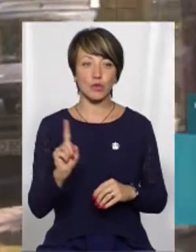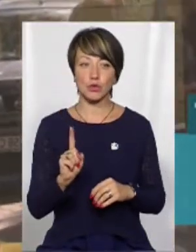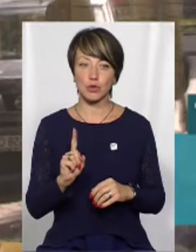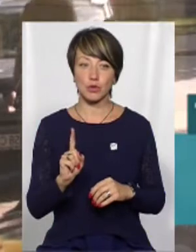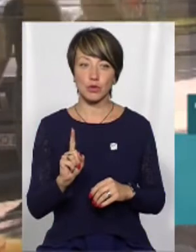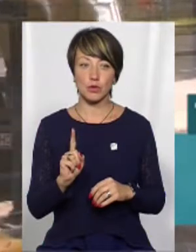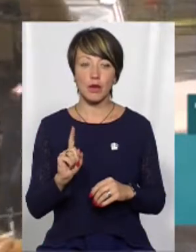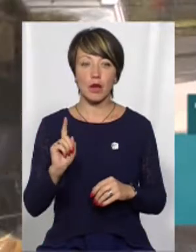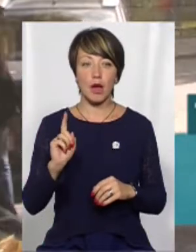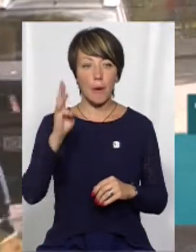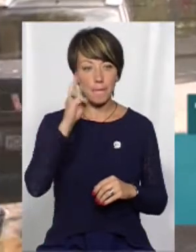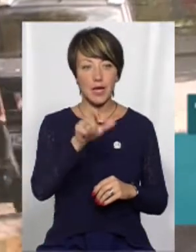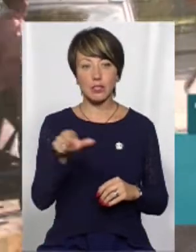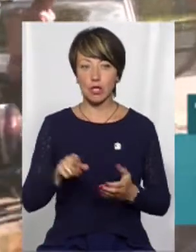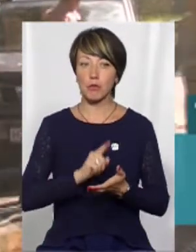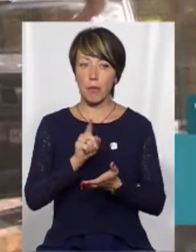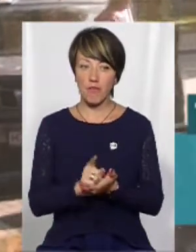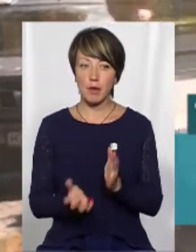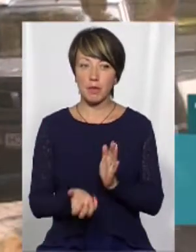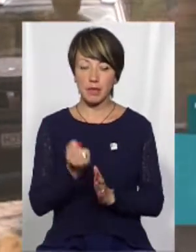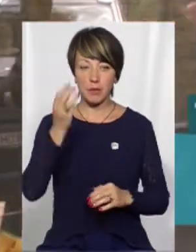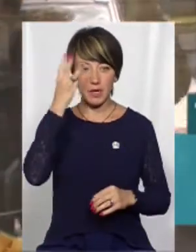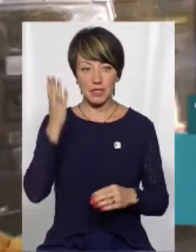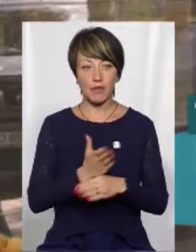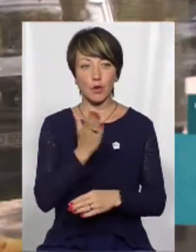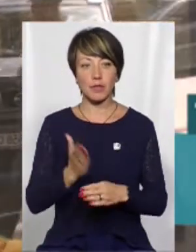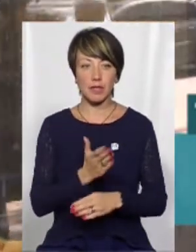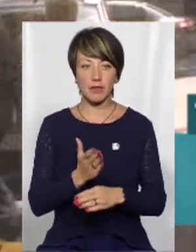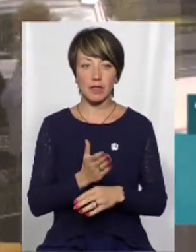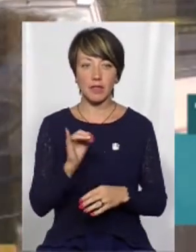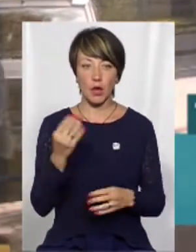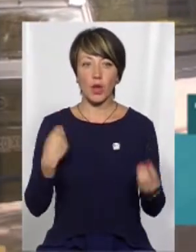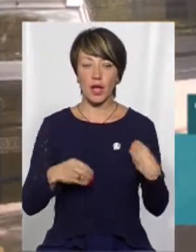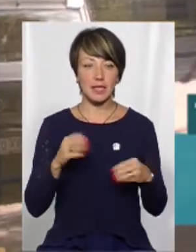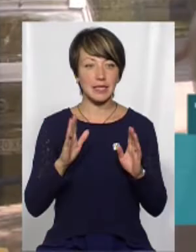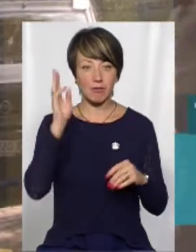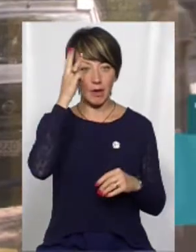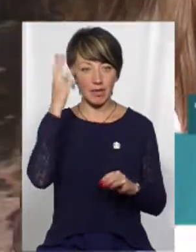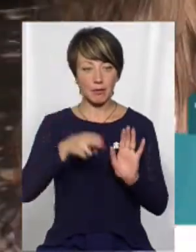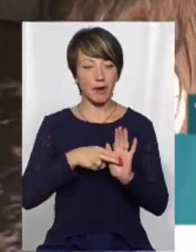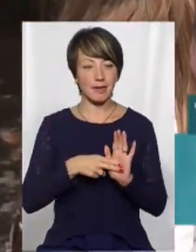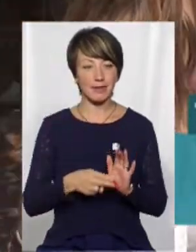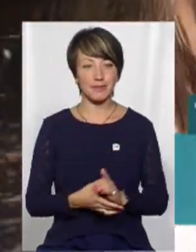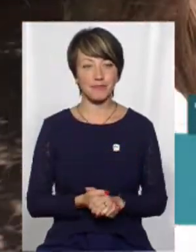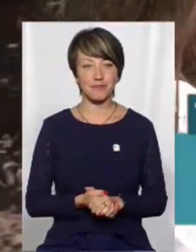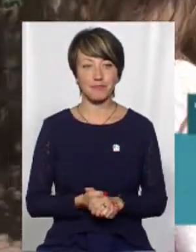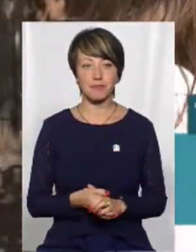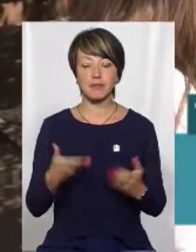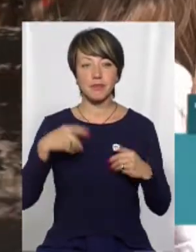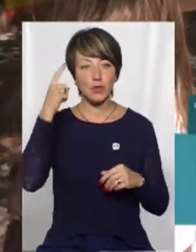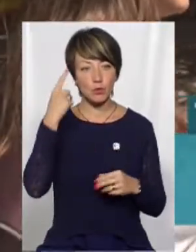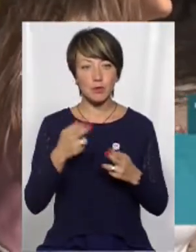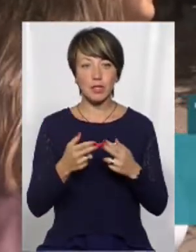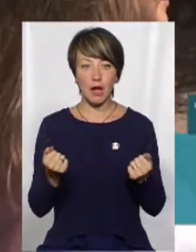ми хмельничани повинні підтримувати хмельницьких виробників і одягатися тільки в хмельницьких брендах. Ми думаємо, що